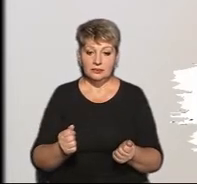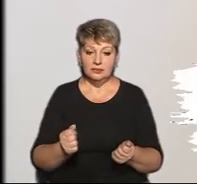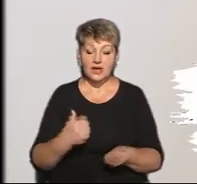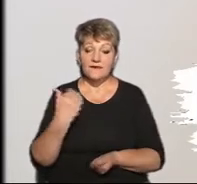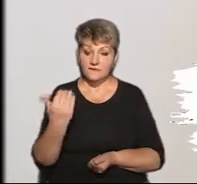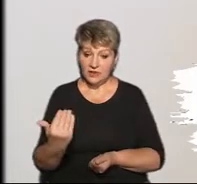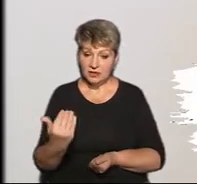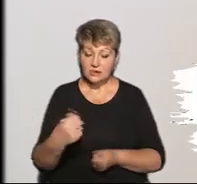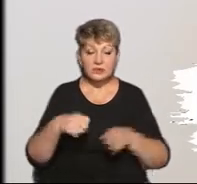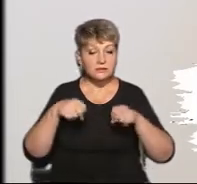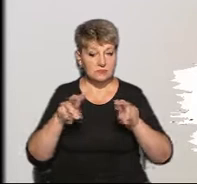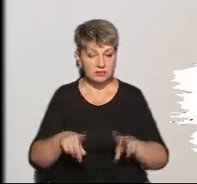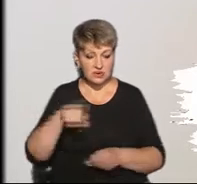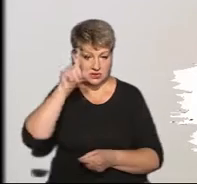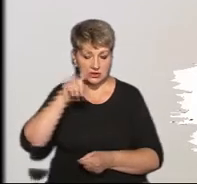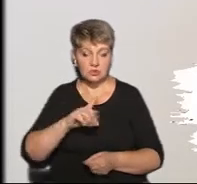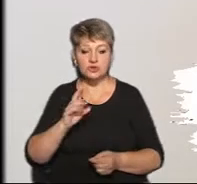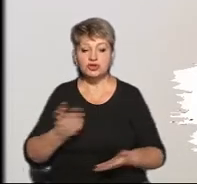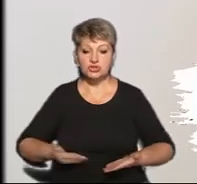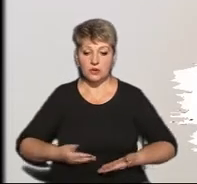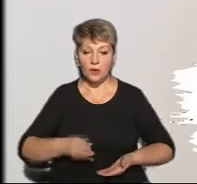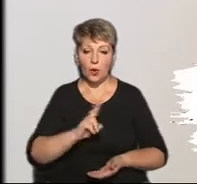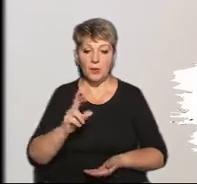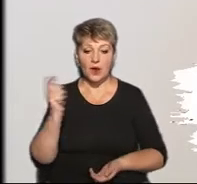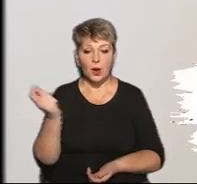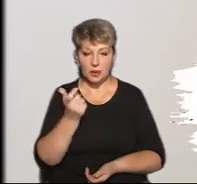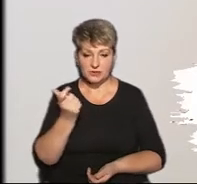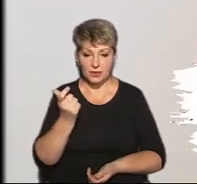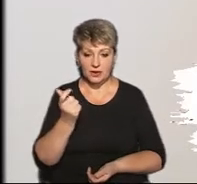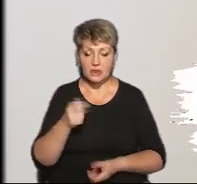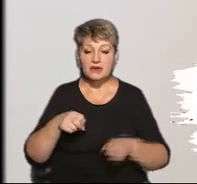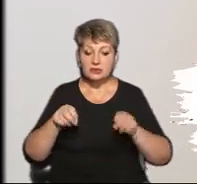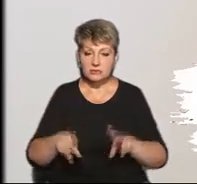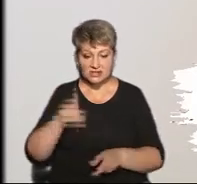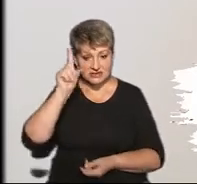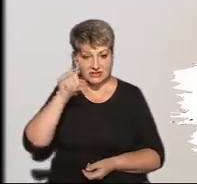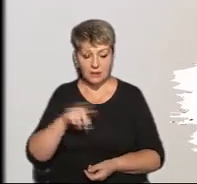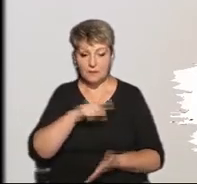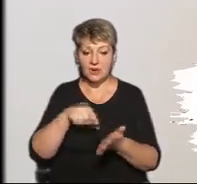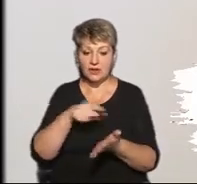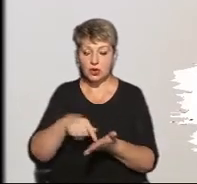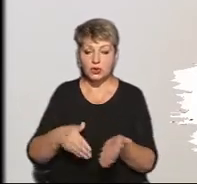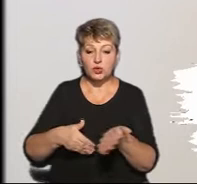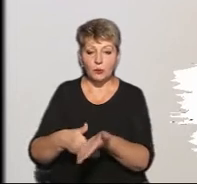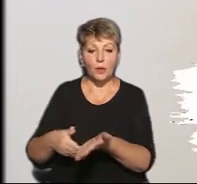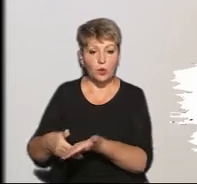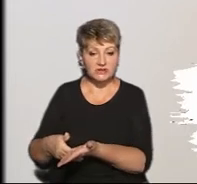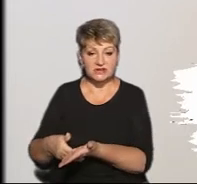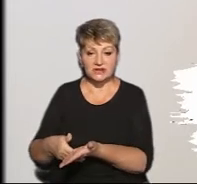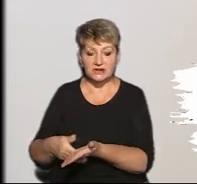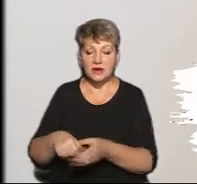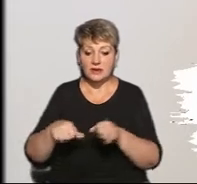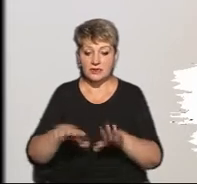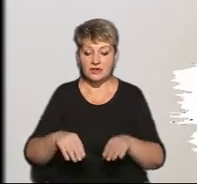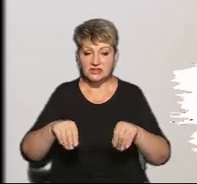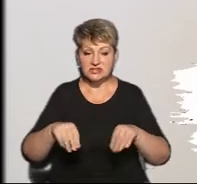він фахово знається на питаннях житлово-комунального господарства, фахово знається на питаннях допомоги